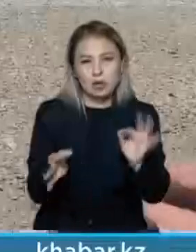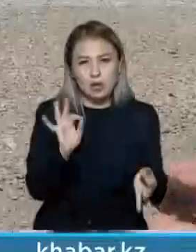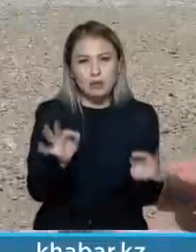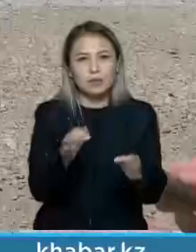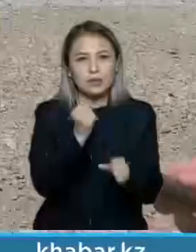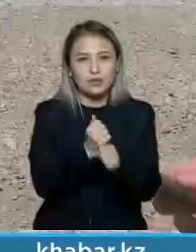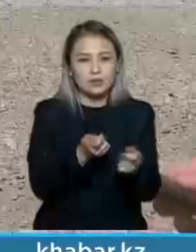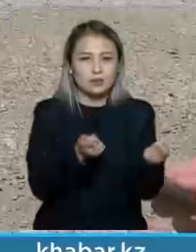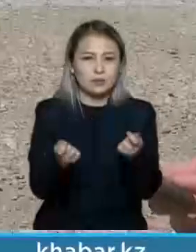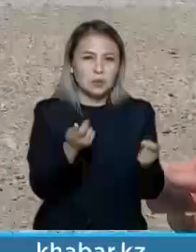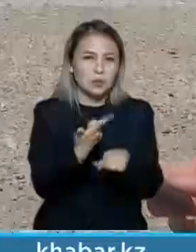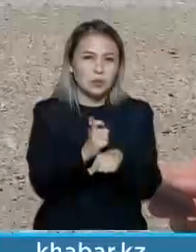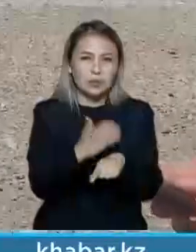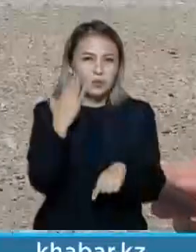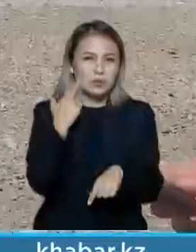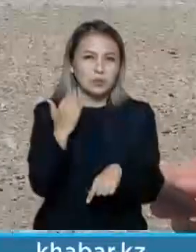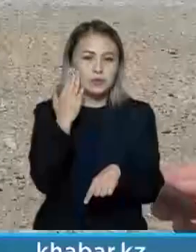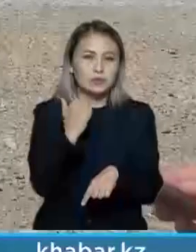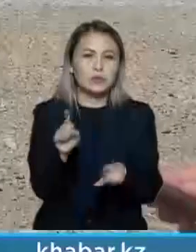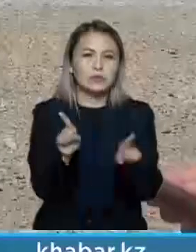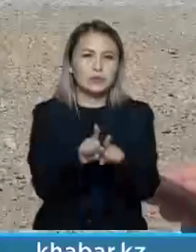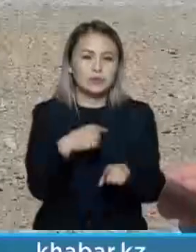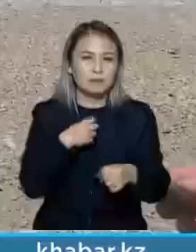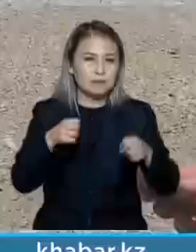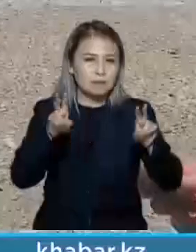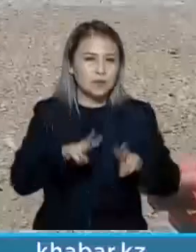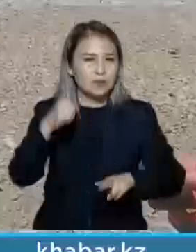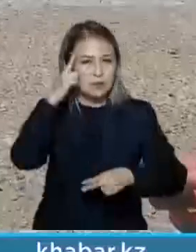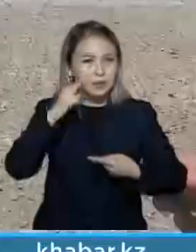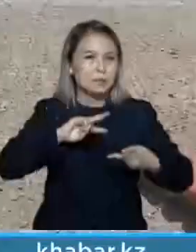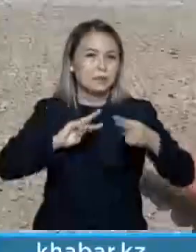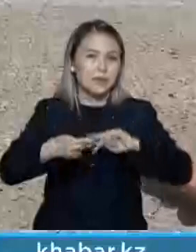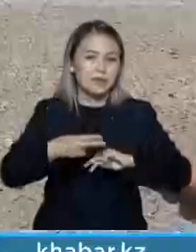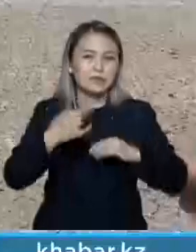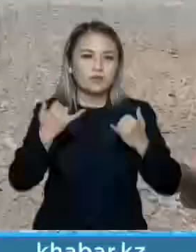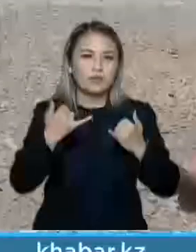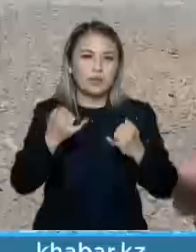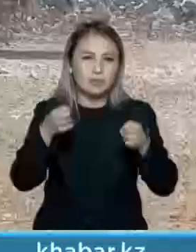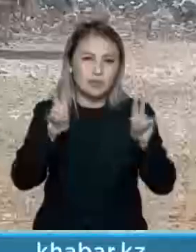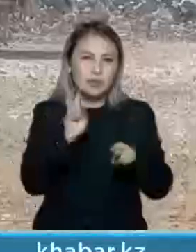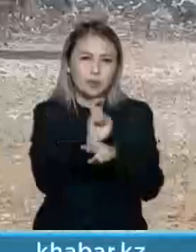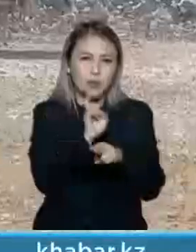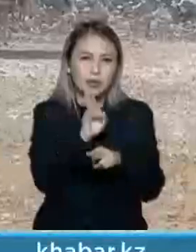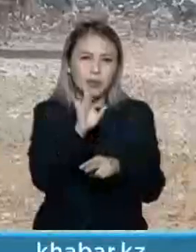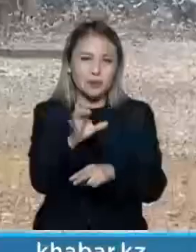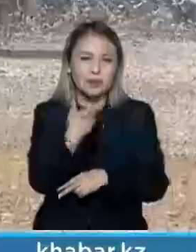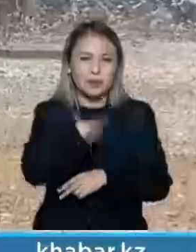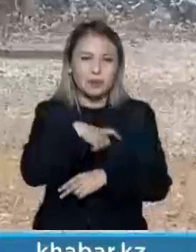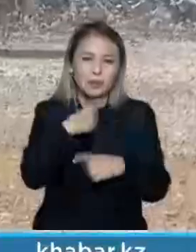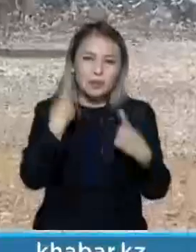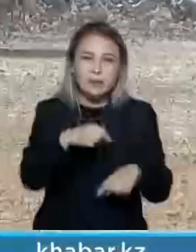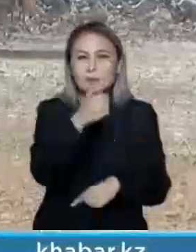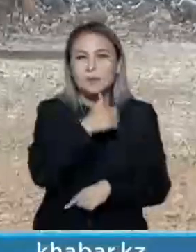Дегенмен оны басқару мен үшін оңай болды. Енді мамандығымды ауыстыруды жоспарлап жүрмін. Арнайы курстан өтіп, өзімді басқа